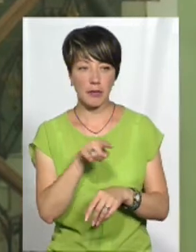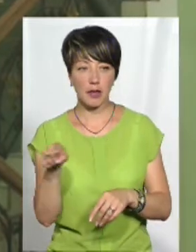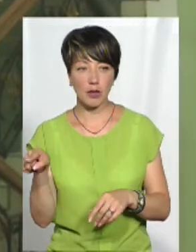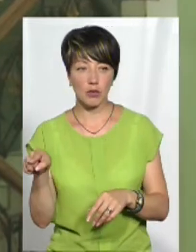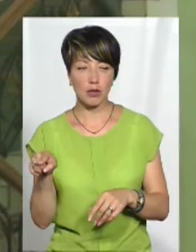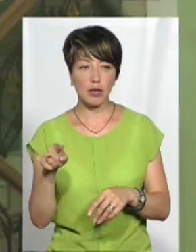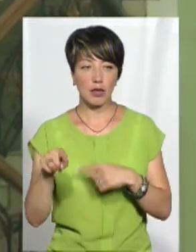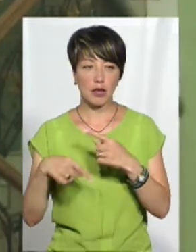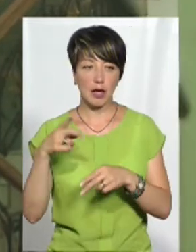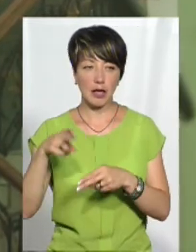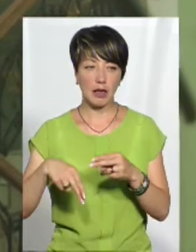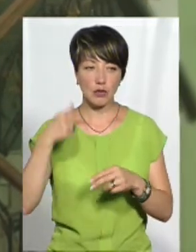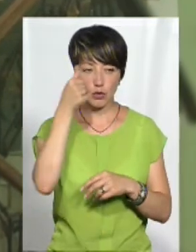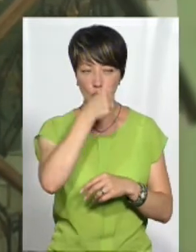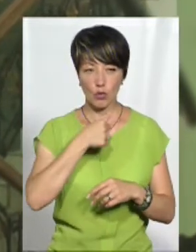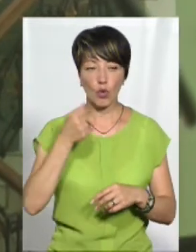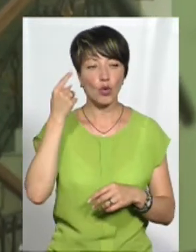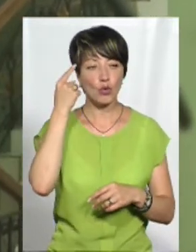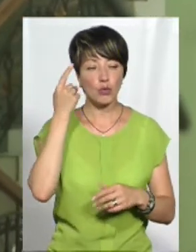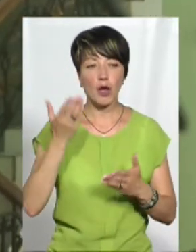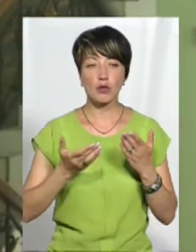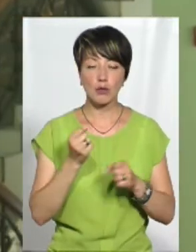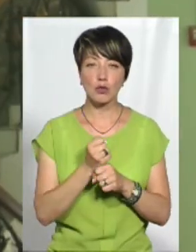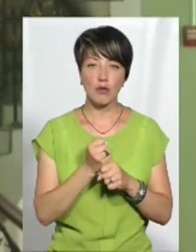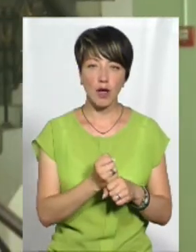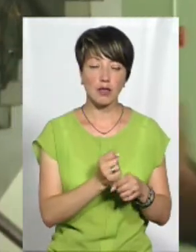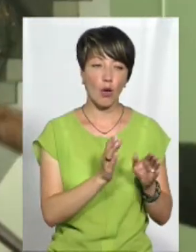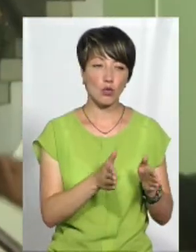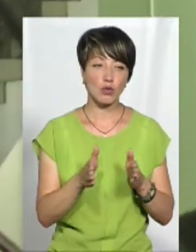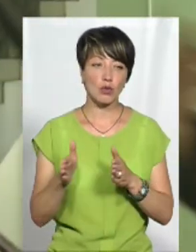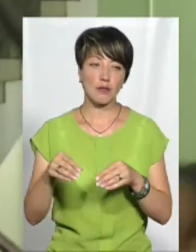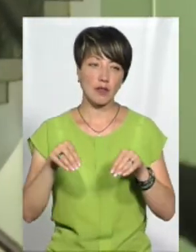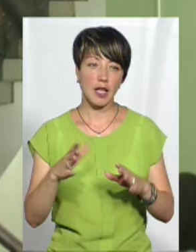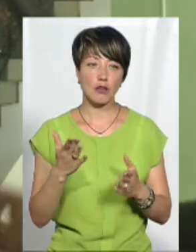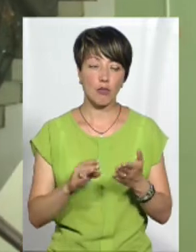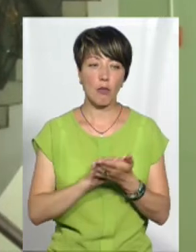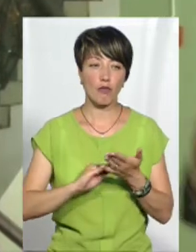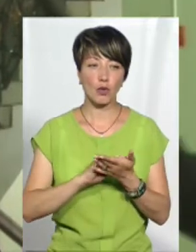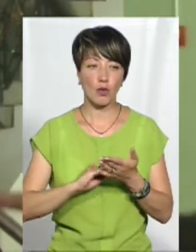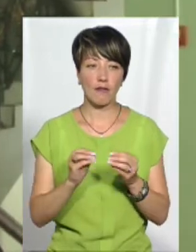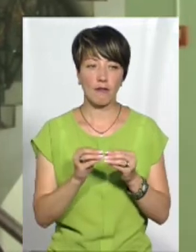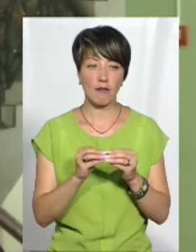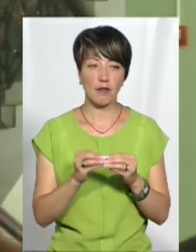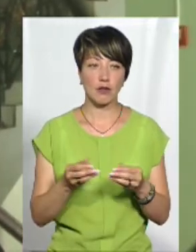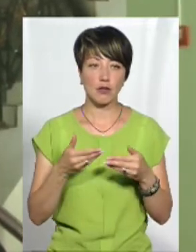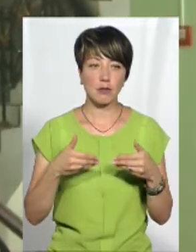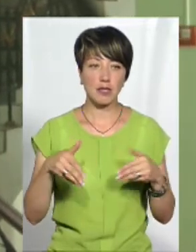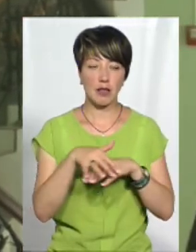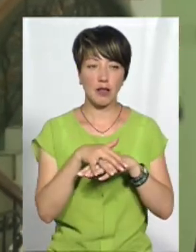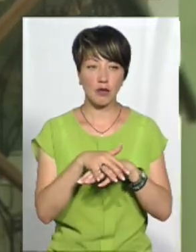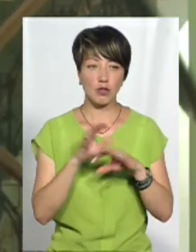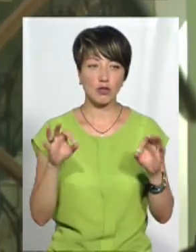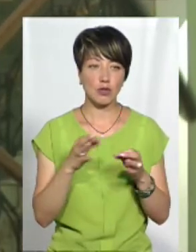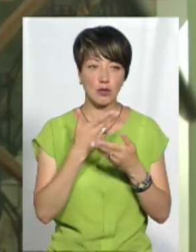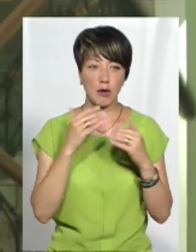ми зробимо наближення. Думаю, що ми, якщо будемо працювати конструктивно, дійдемо рішення. Якщо будемо повторювати те саме, що ми всі за народ, ну нічого